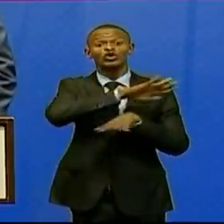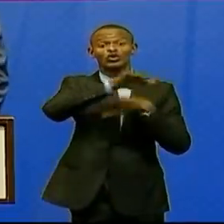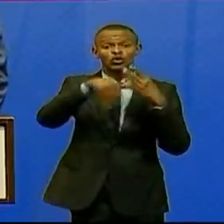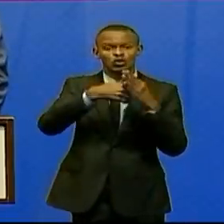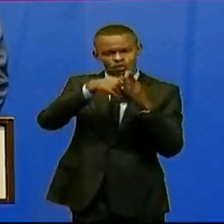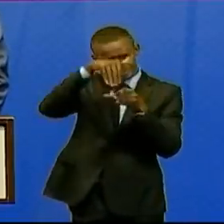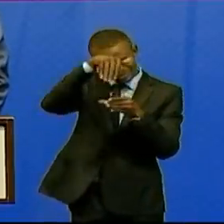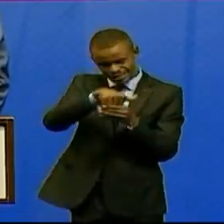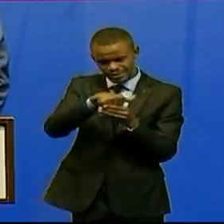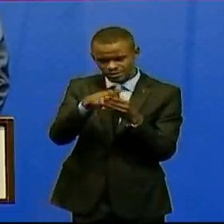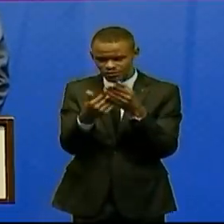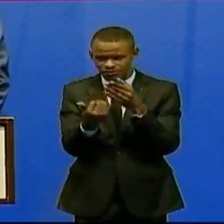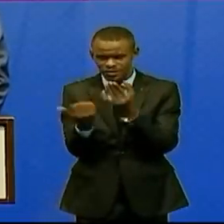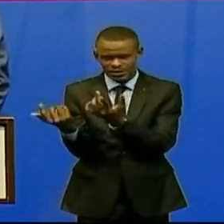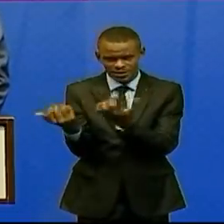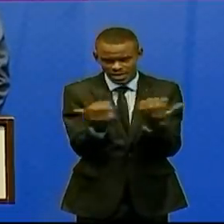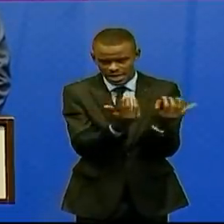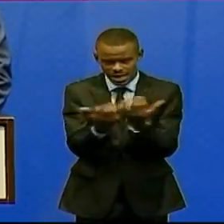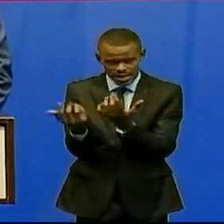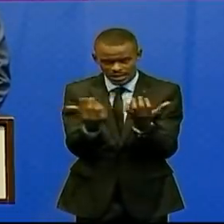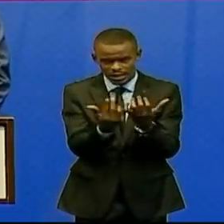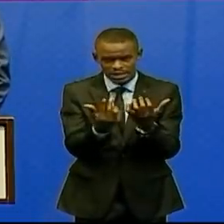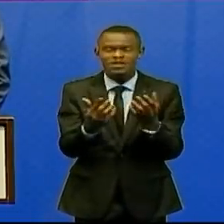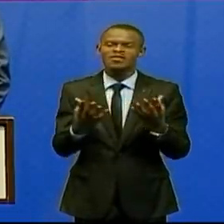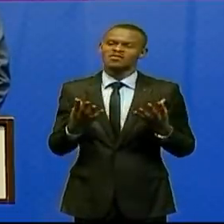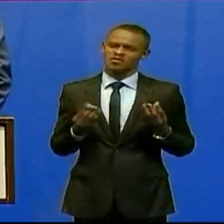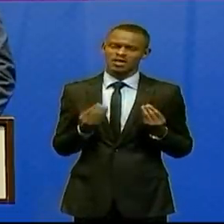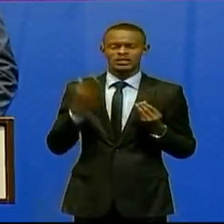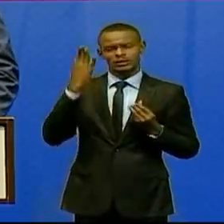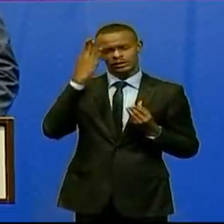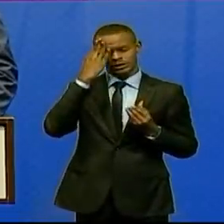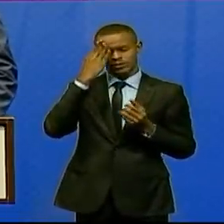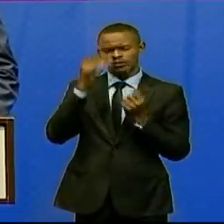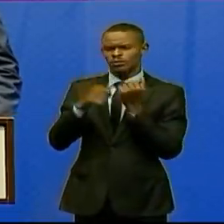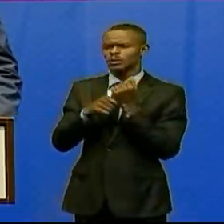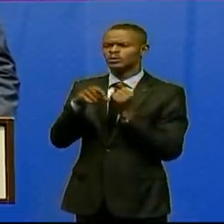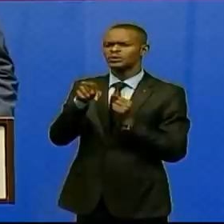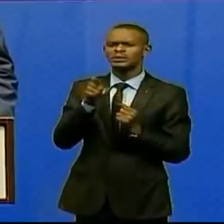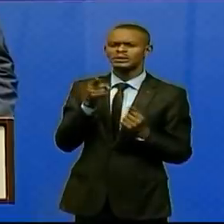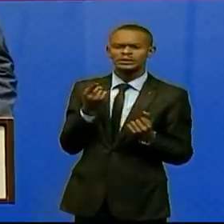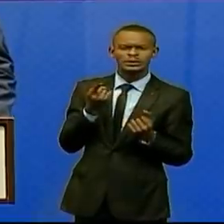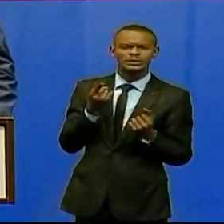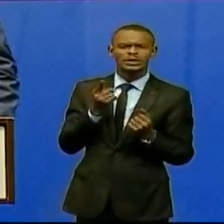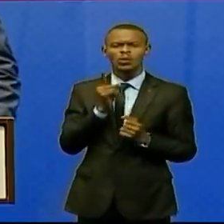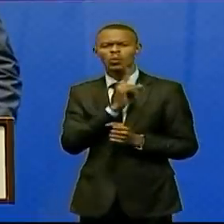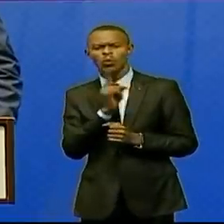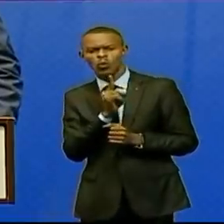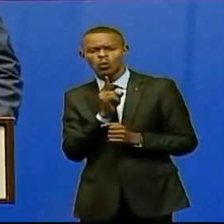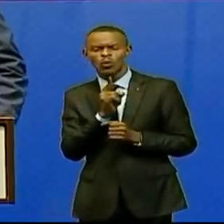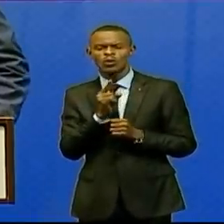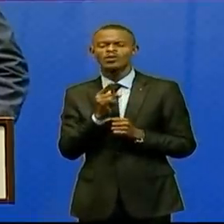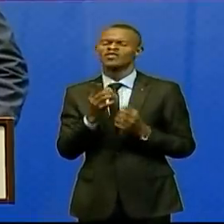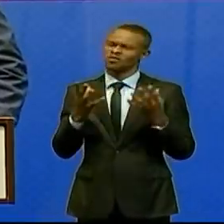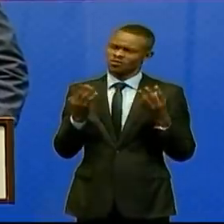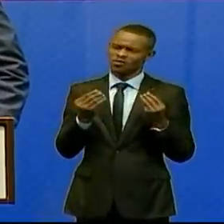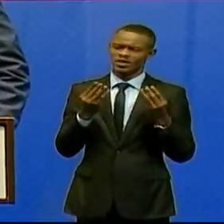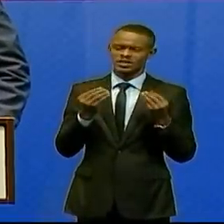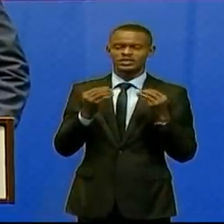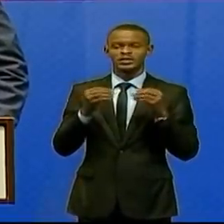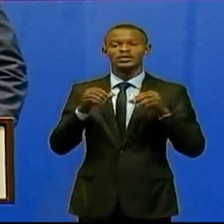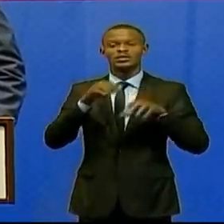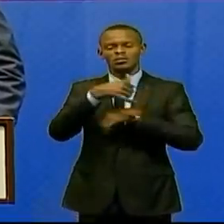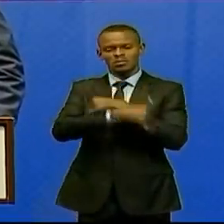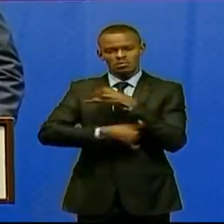à l'identité des personnes physiques et celles relatives à l'état civil. Il assure de